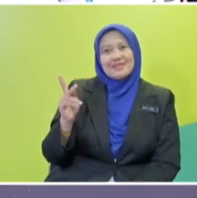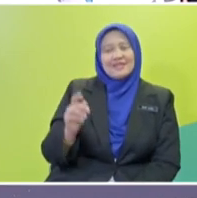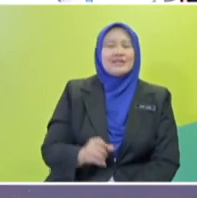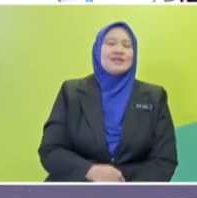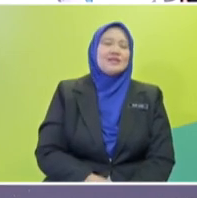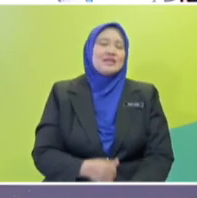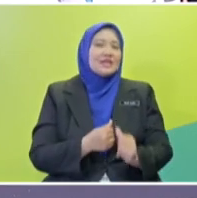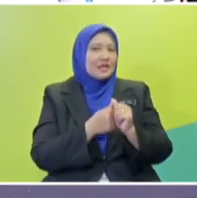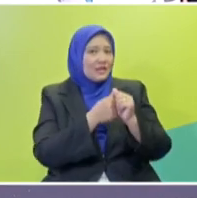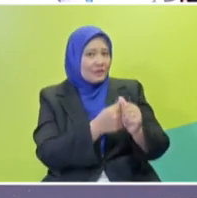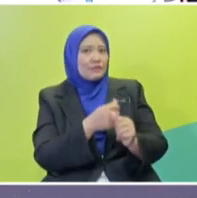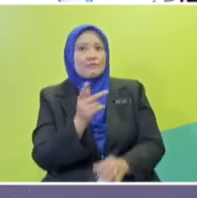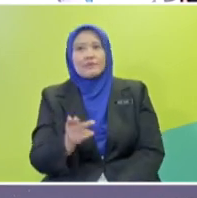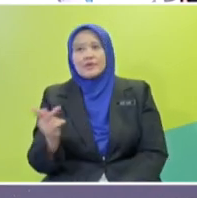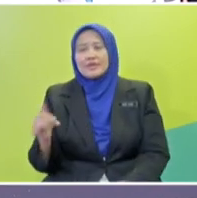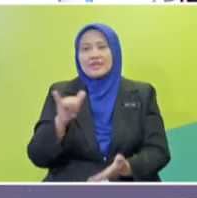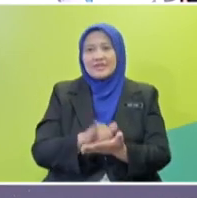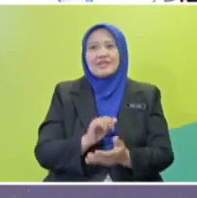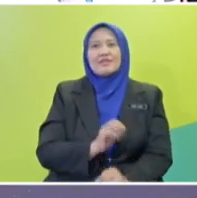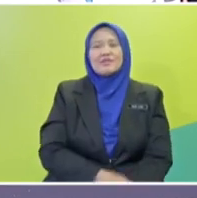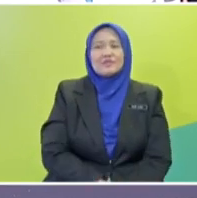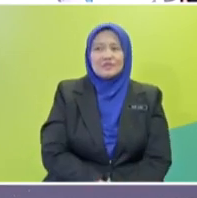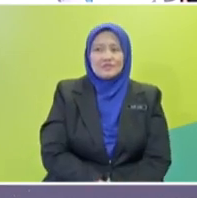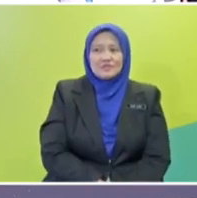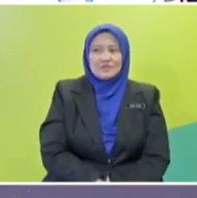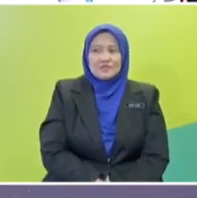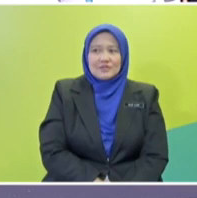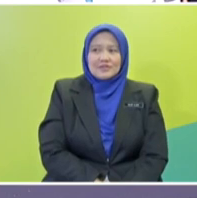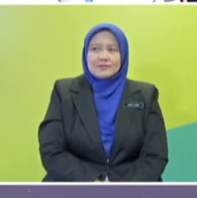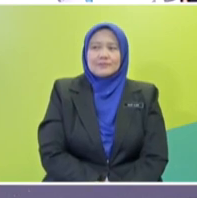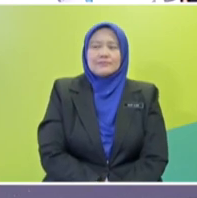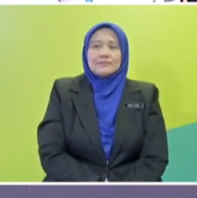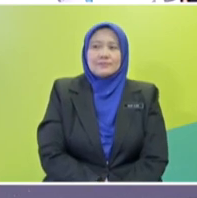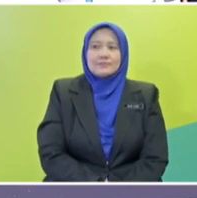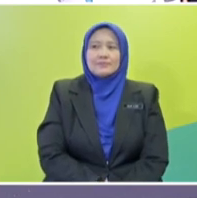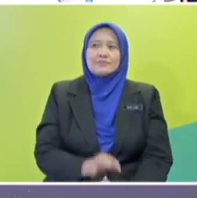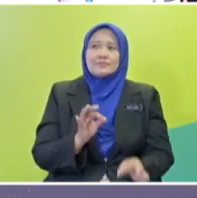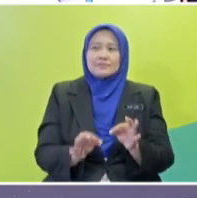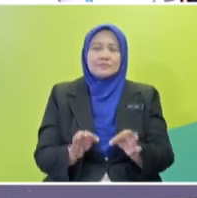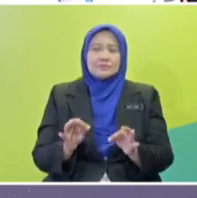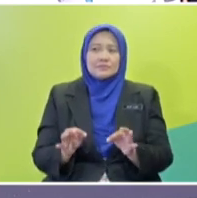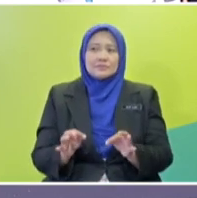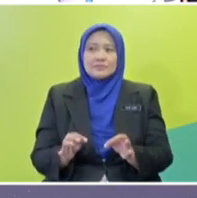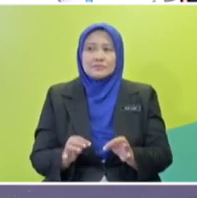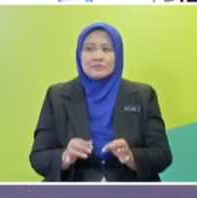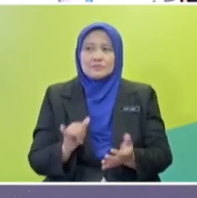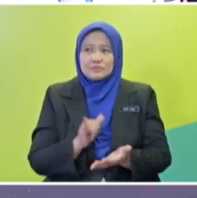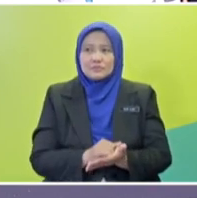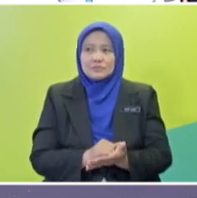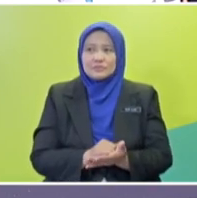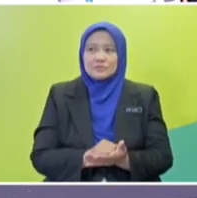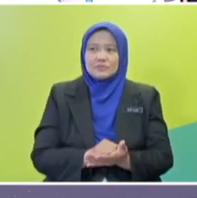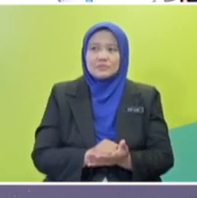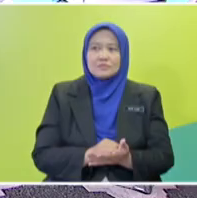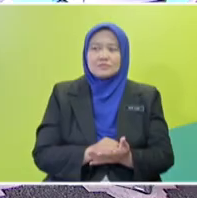produk Nah tadi salah Untuk yang warna itu kan memberi saya audio